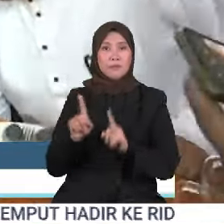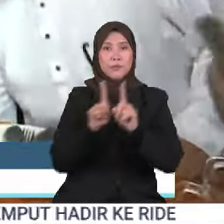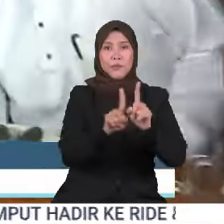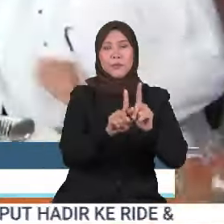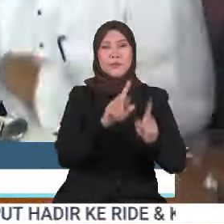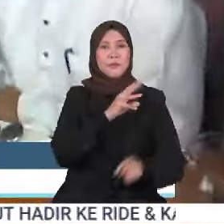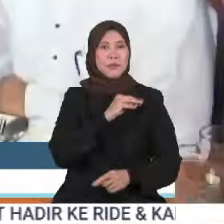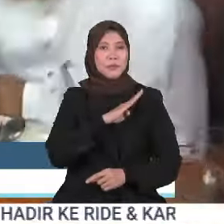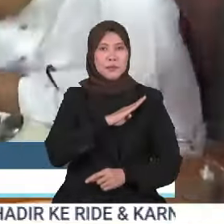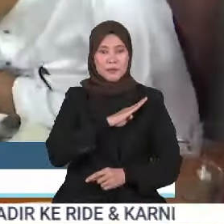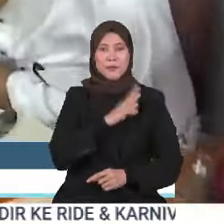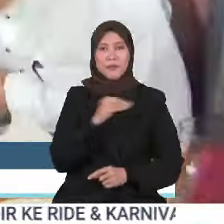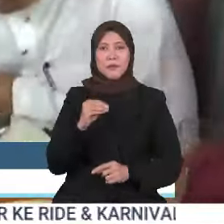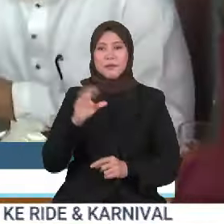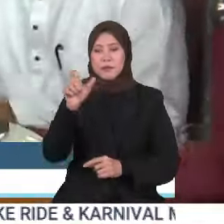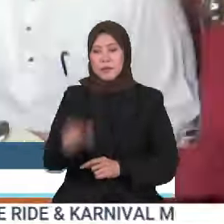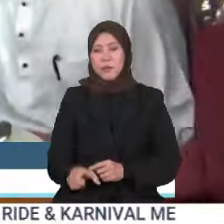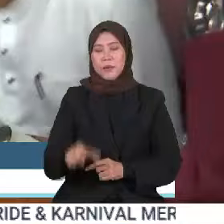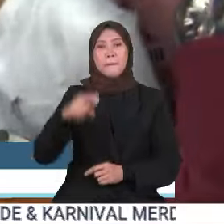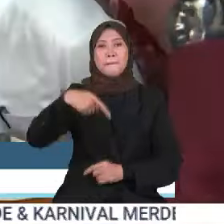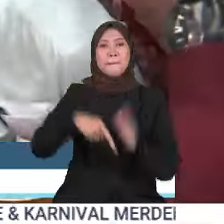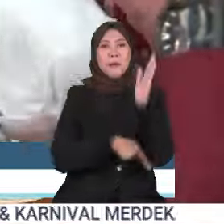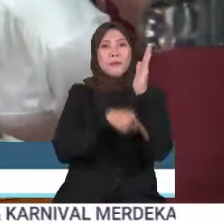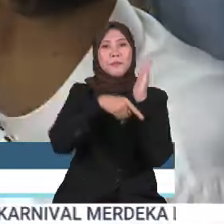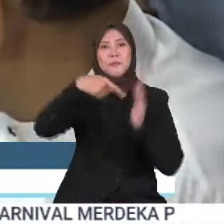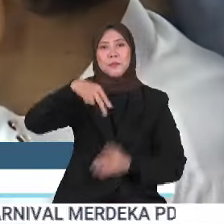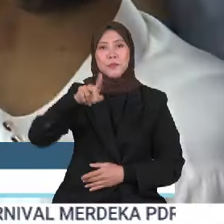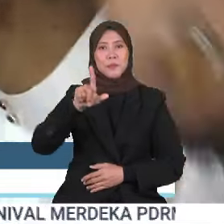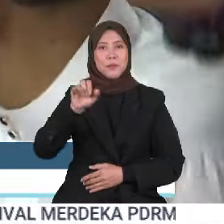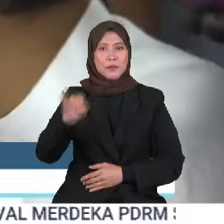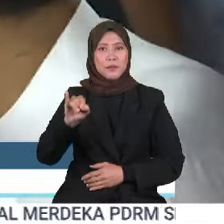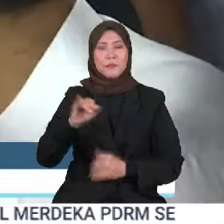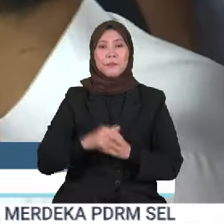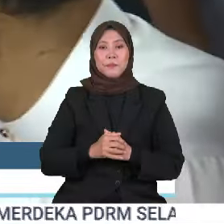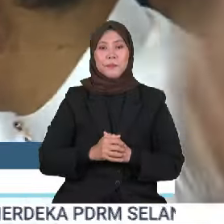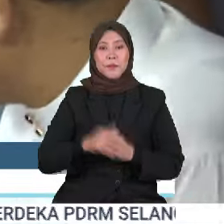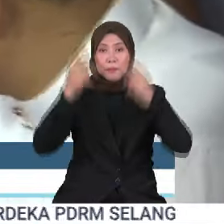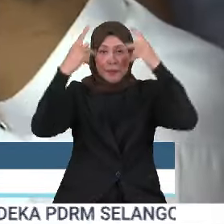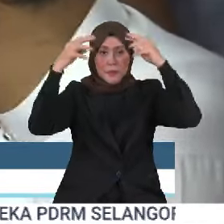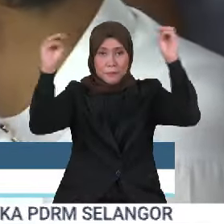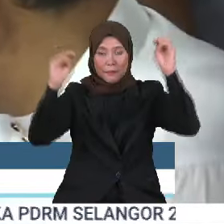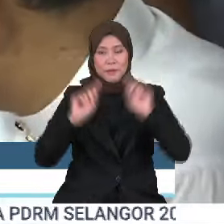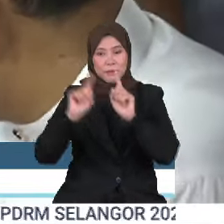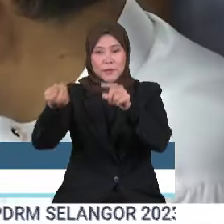Datuk Un Hafiz Ghazi dan calon Pakatan Harapan Parlimen Pulai Suhaizan Kayat. Seterusnya,